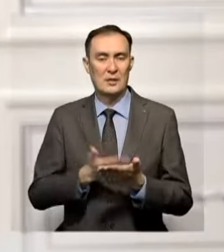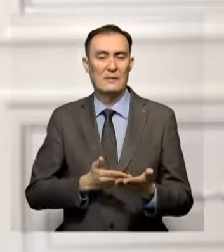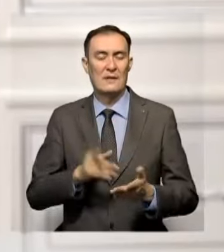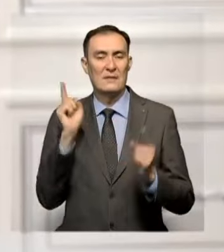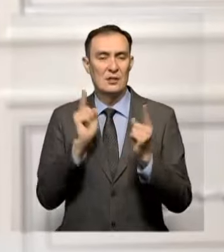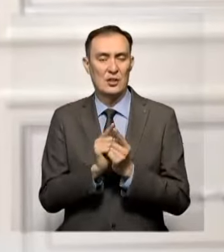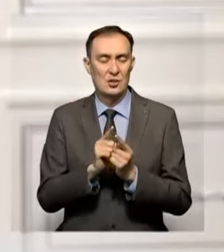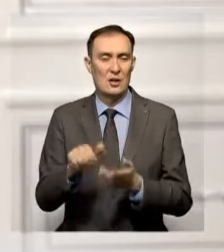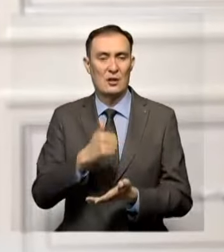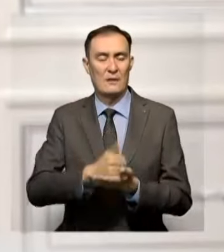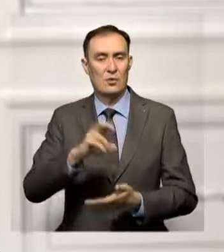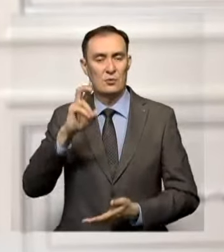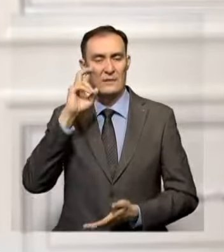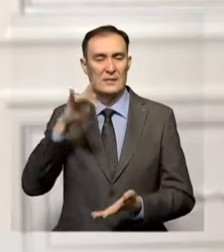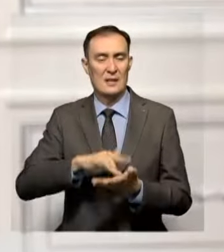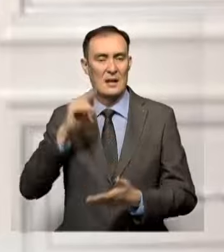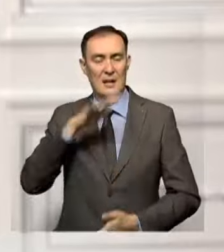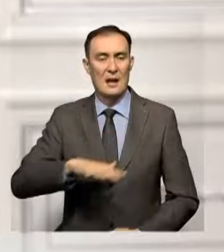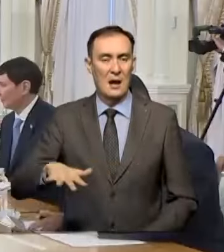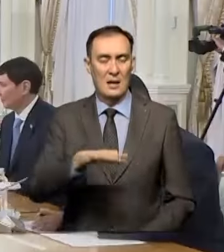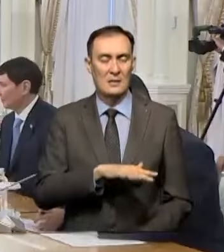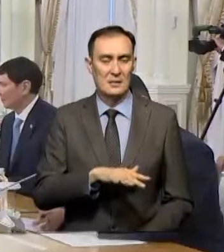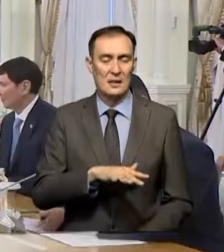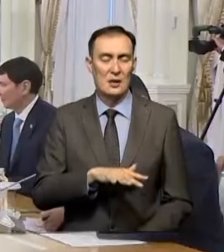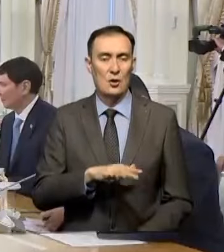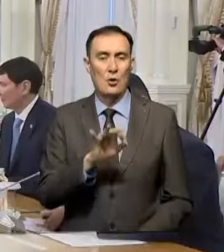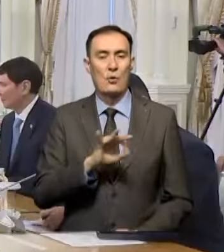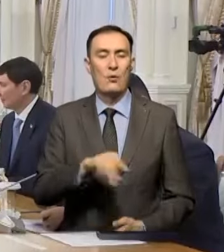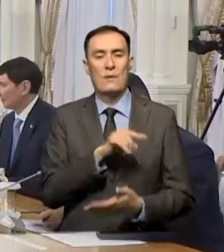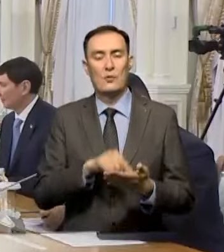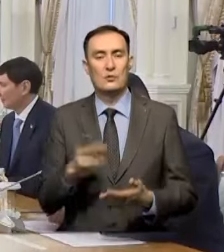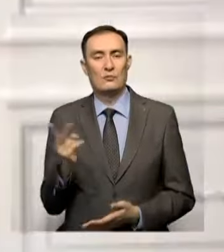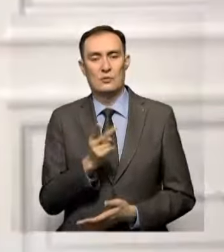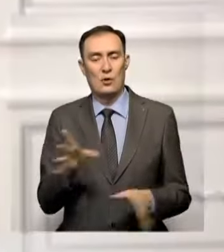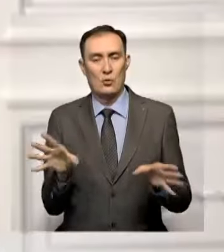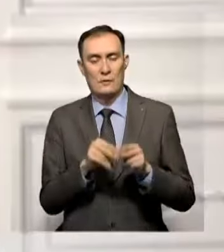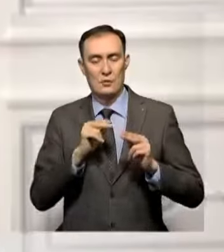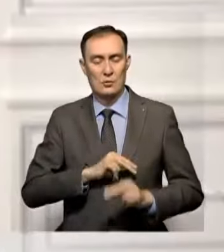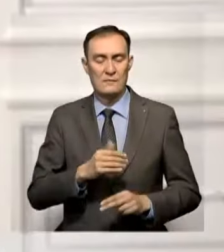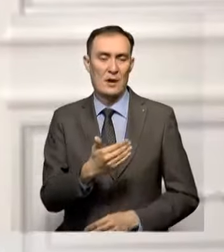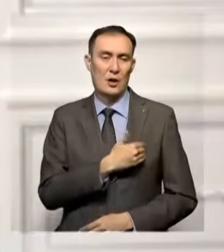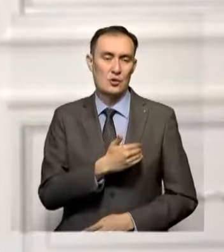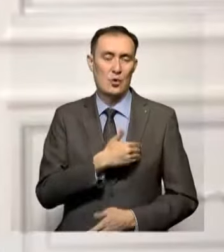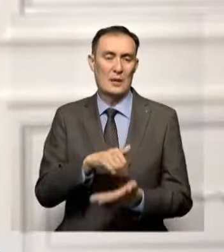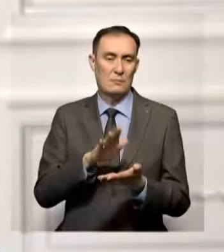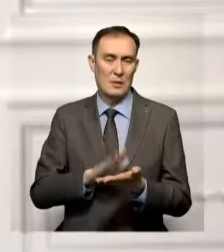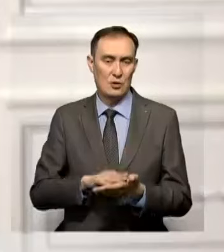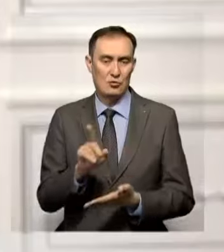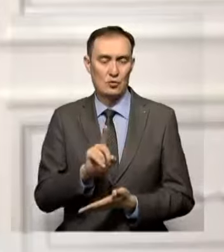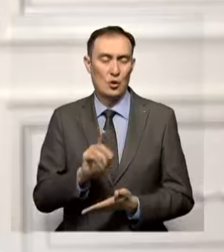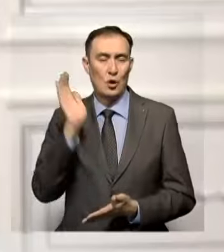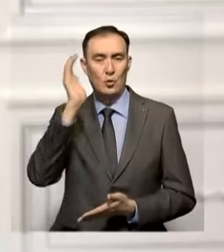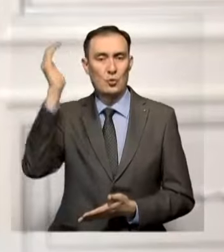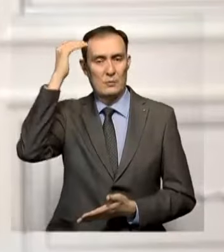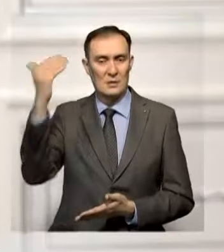консультативной встречи глав государств Центральной Азии. Что касается двустороннего сотрудничества, хотел бы отметить, что